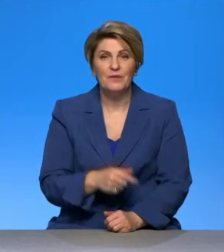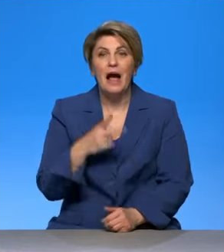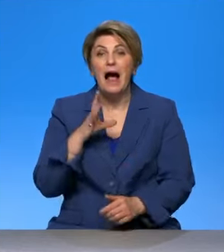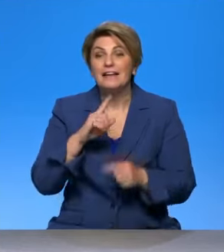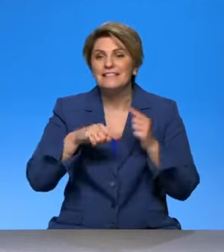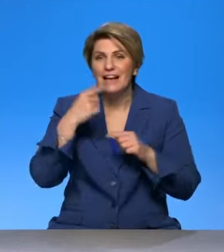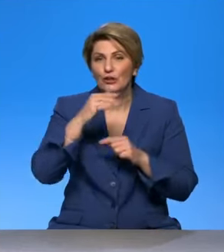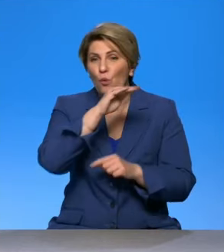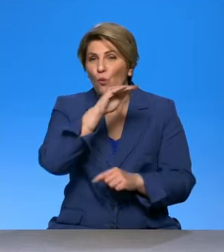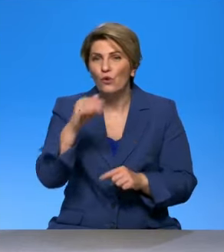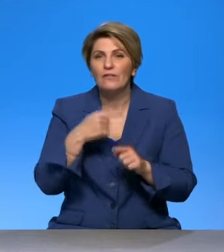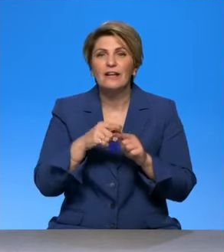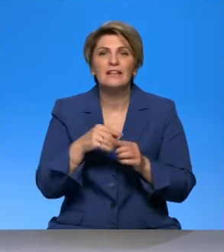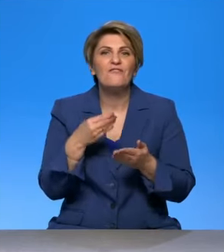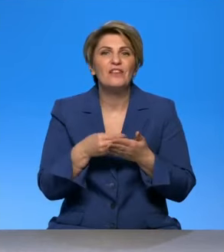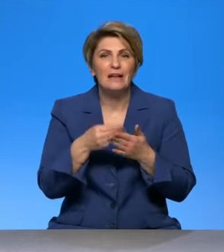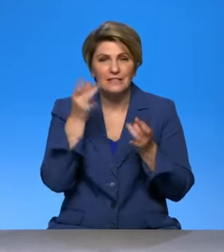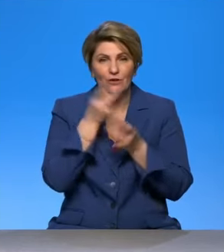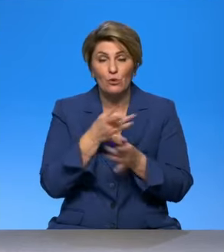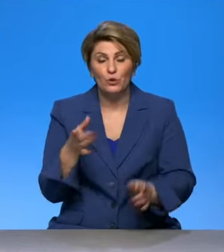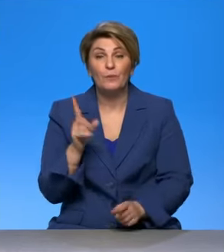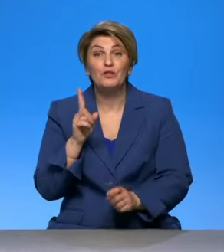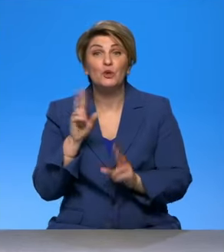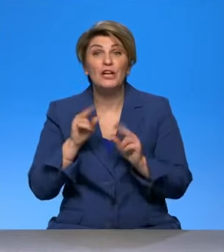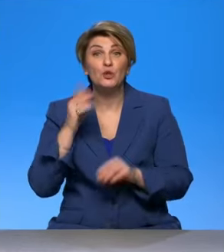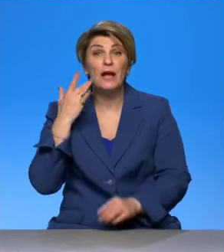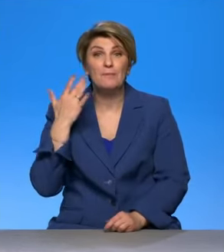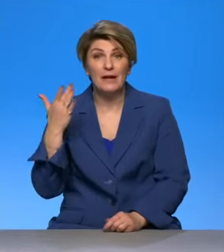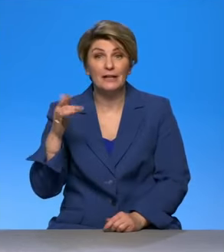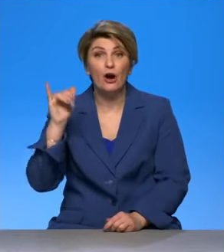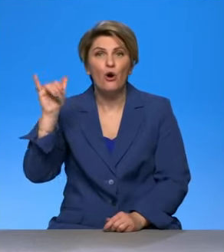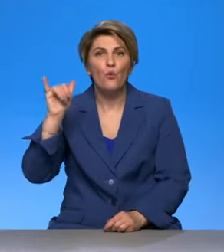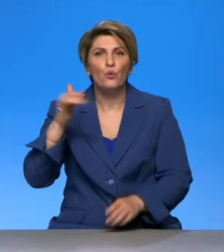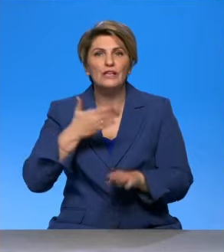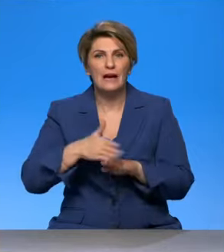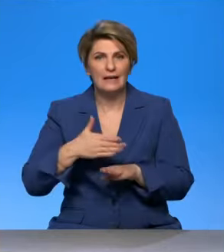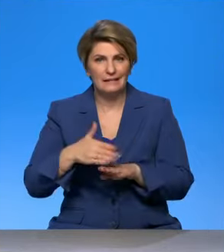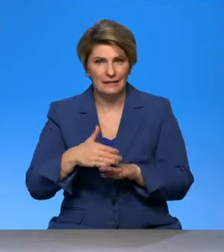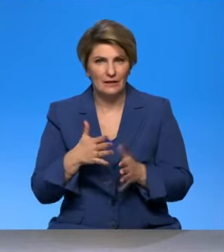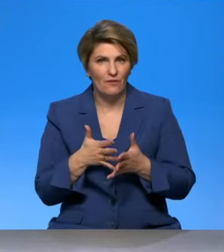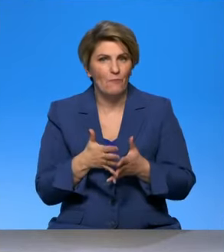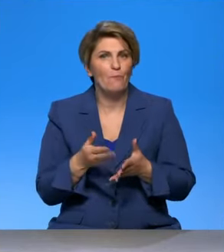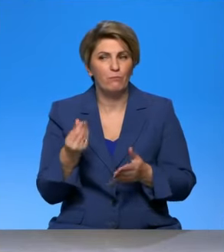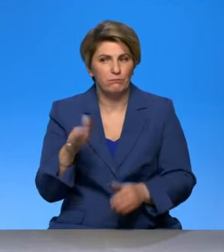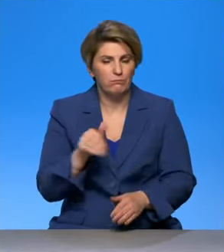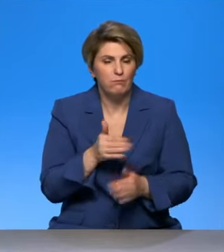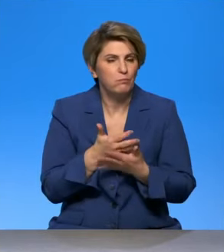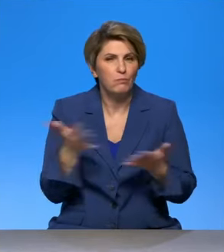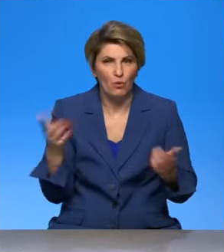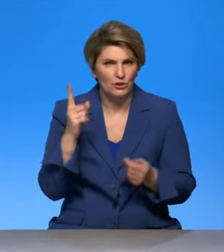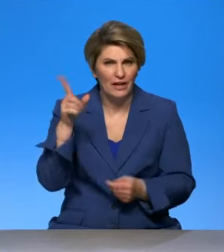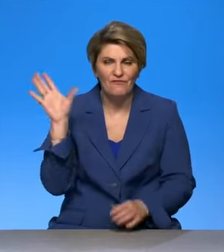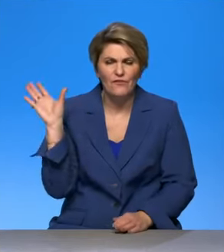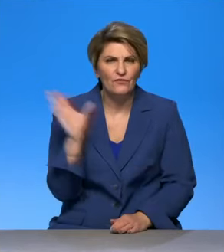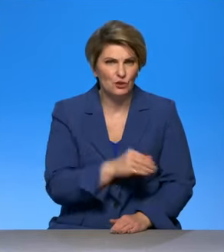такой уровень. По поводу Америки, да, безусловно, у них кредитование намного шире. Там все в кредит. Да? И